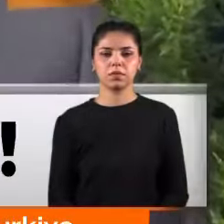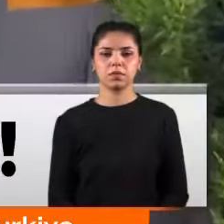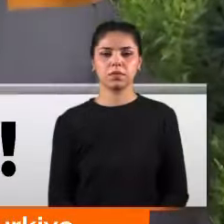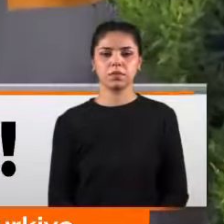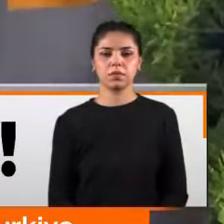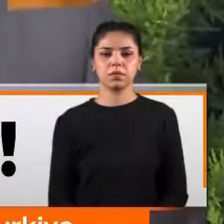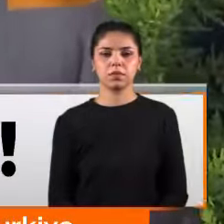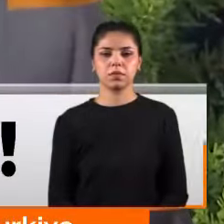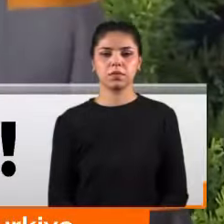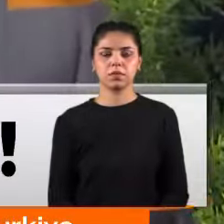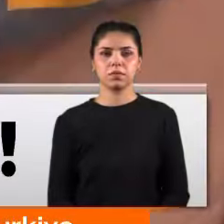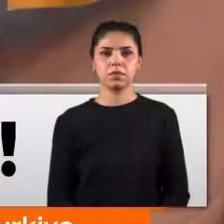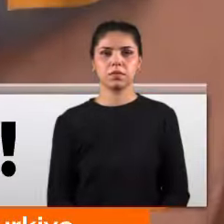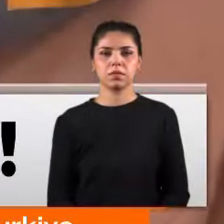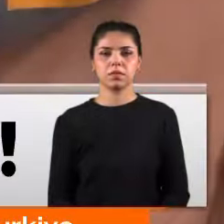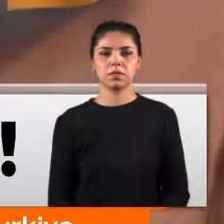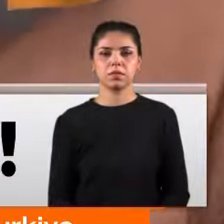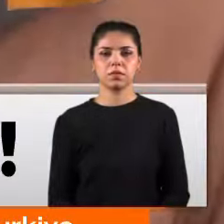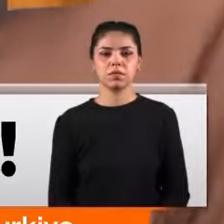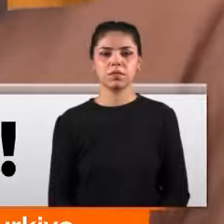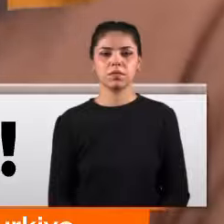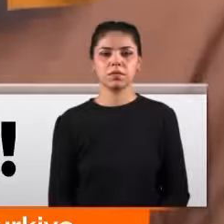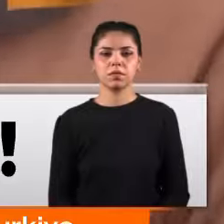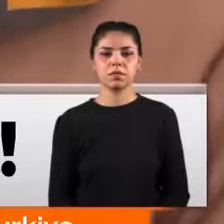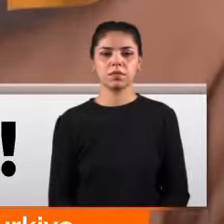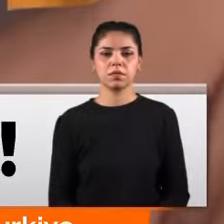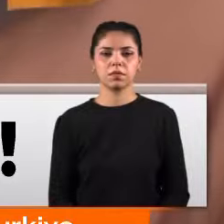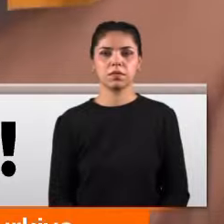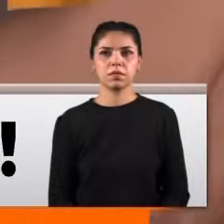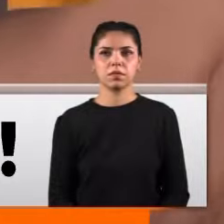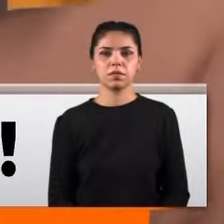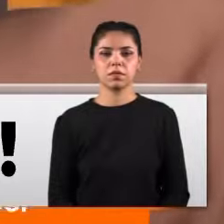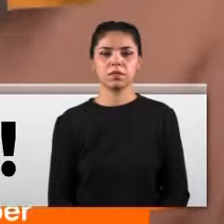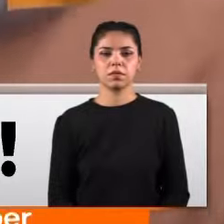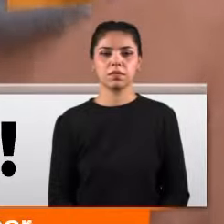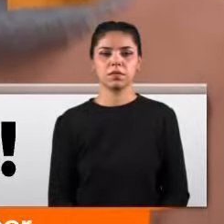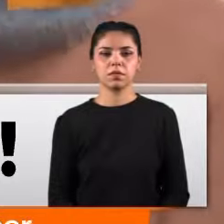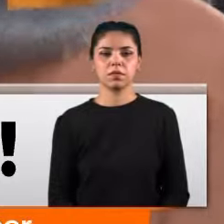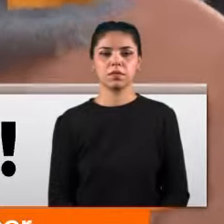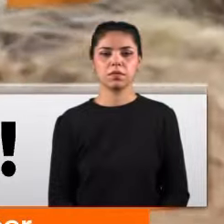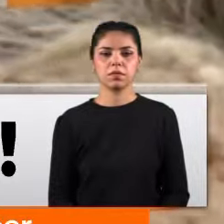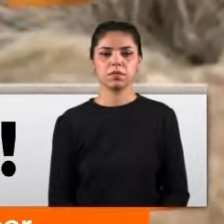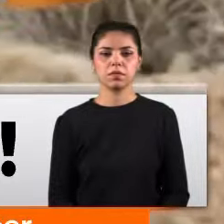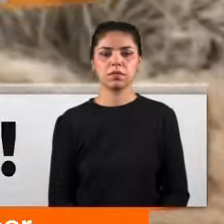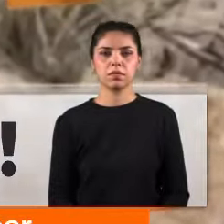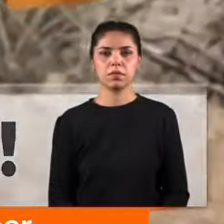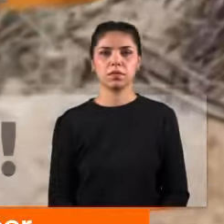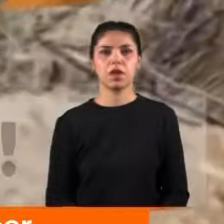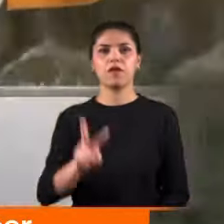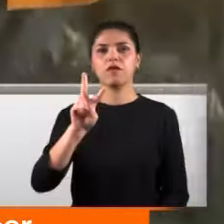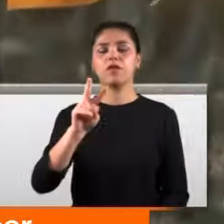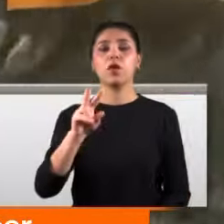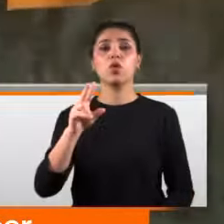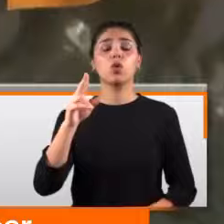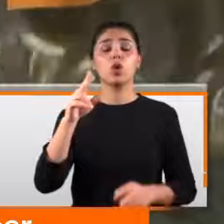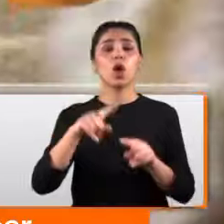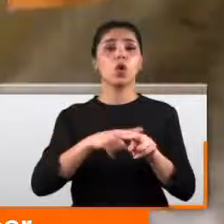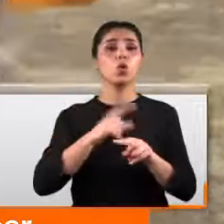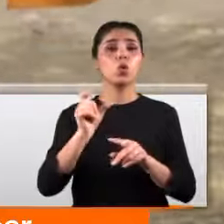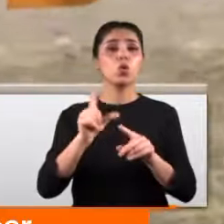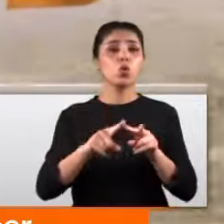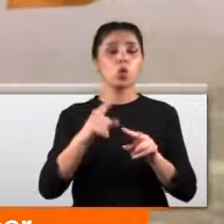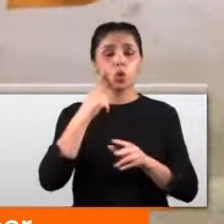turuna çıkarım. Ya altına bağlardım ya da ihtiyacım varsa evime ihtiyacını giderirdim. Vikunya yününden üretilen ve